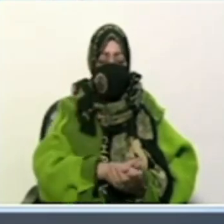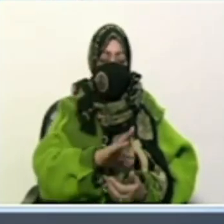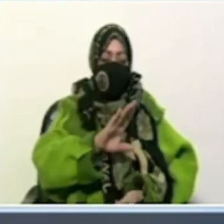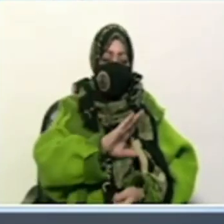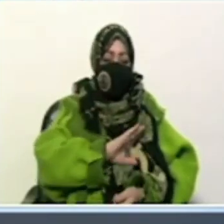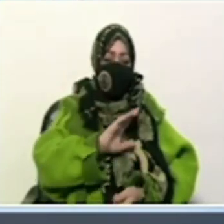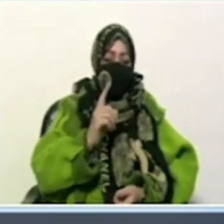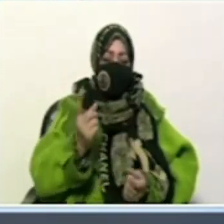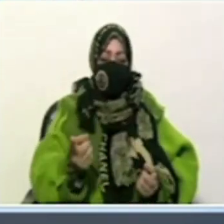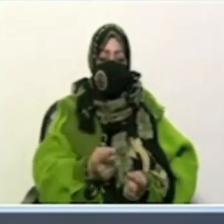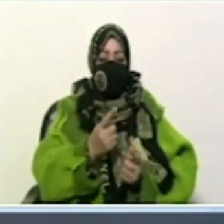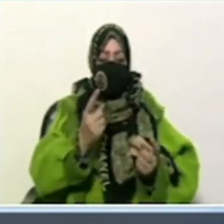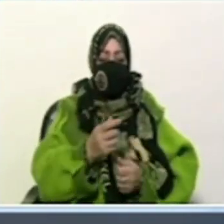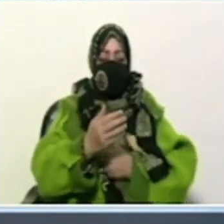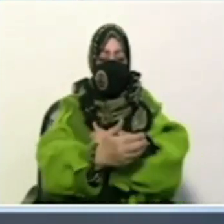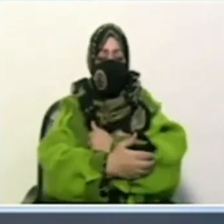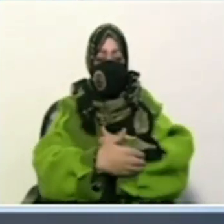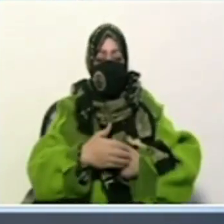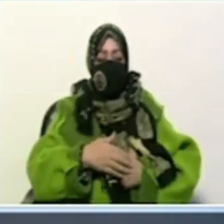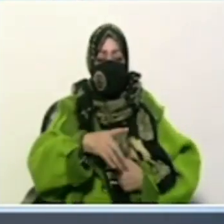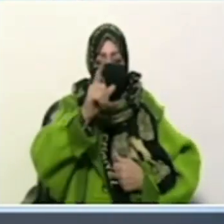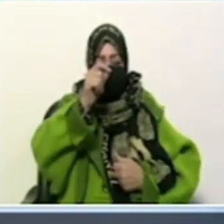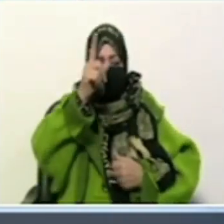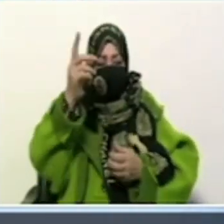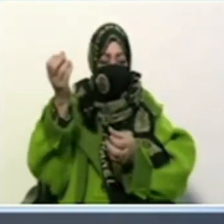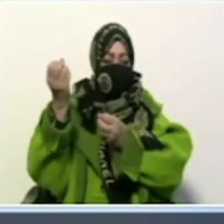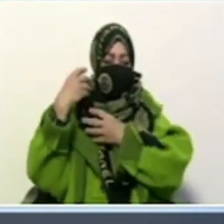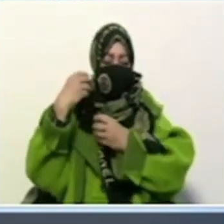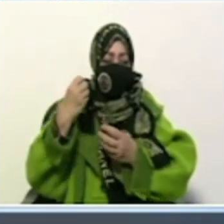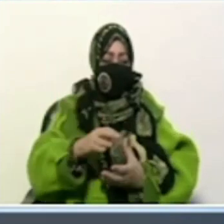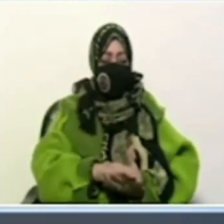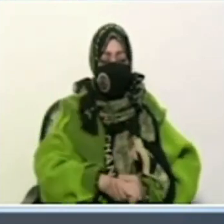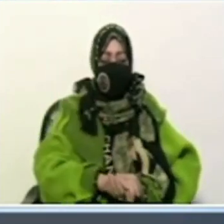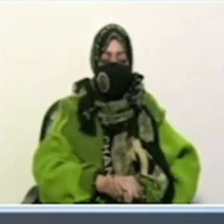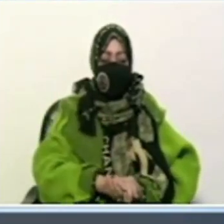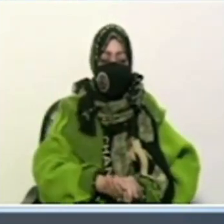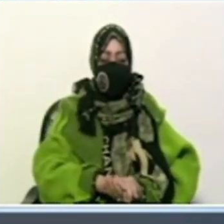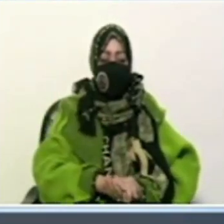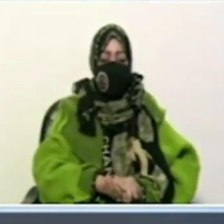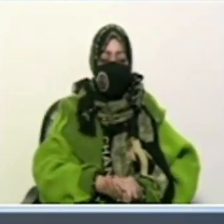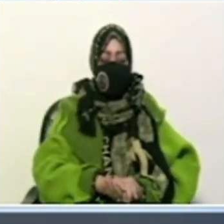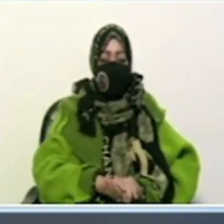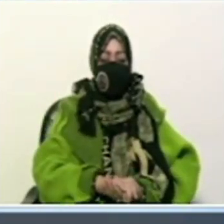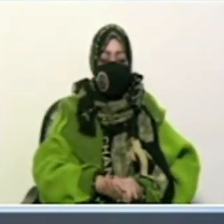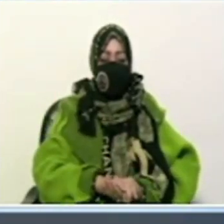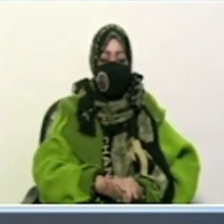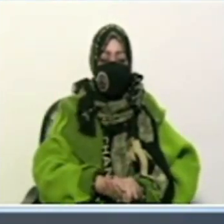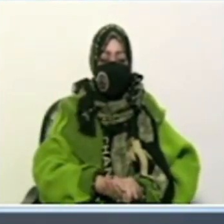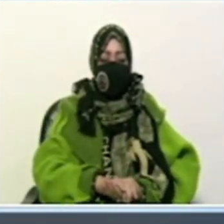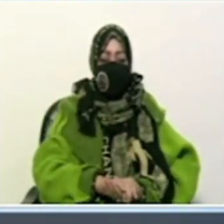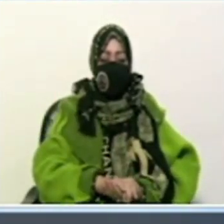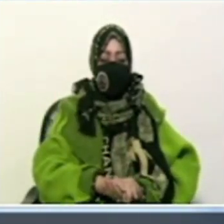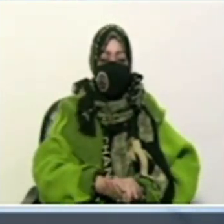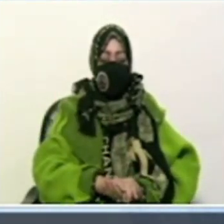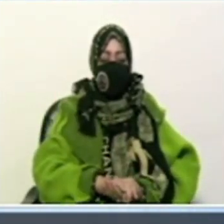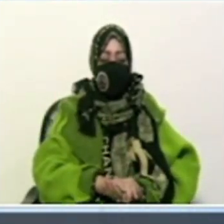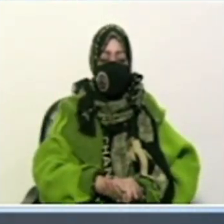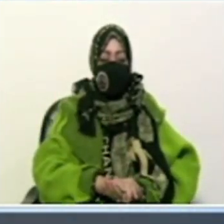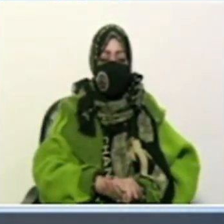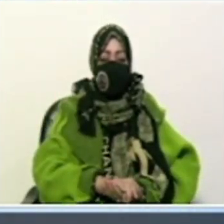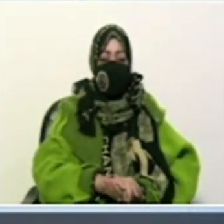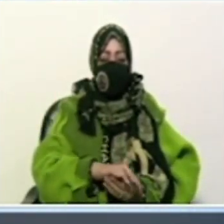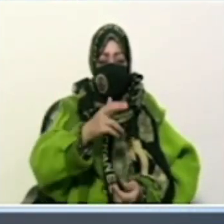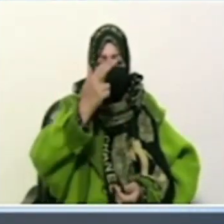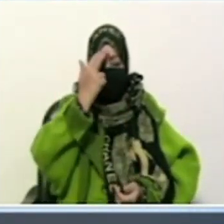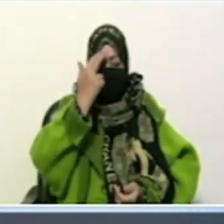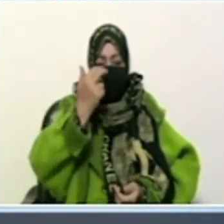الأخ عبد السلام من مصراتة قال أصلي، قال أنا مقعد أصلي جالسا وأصلي